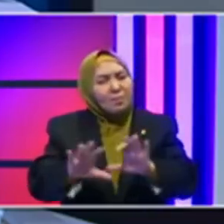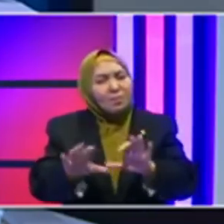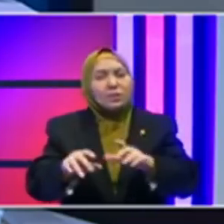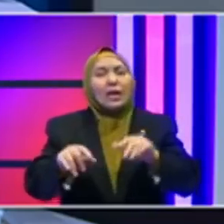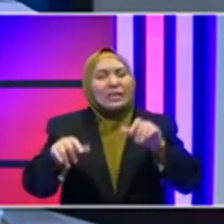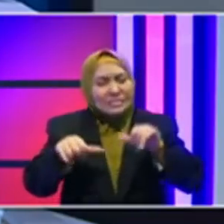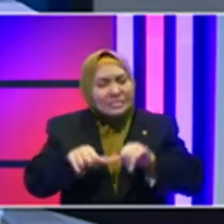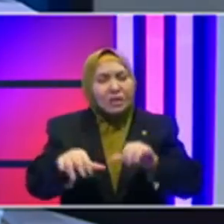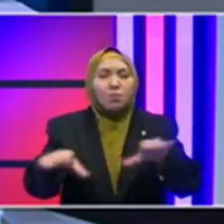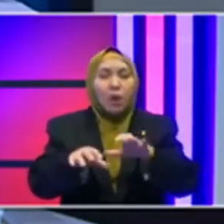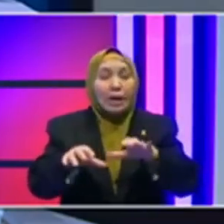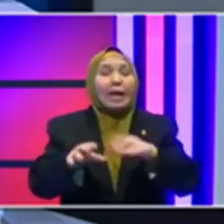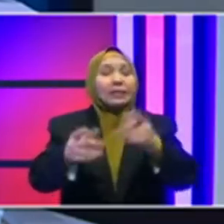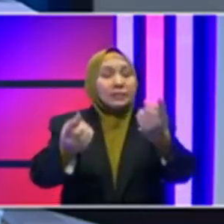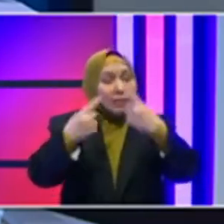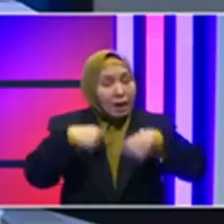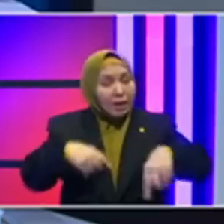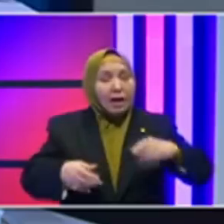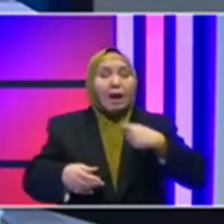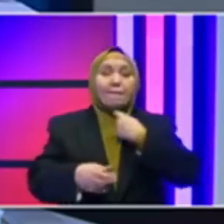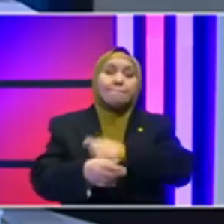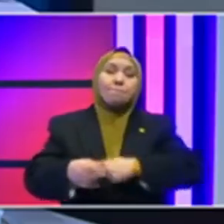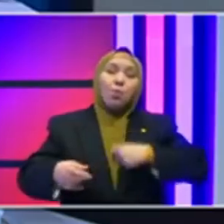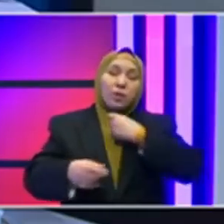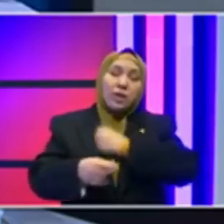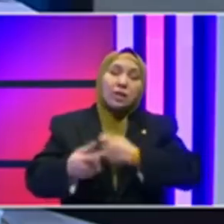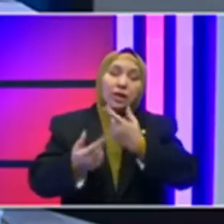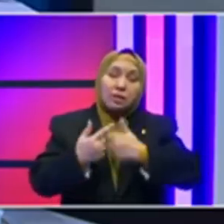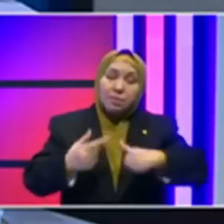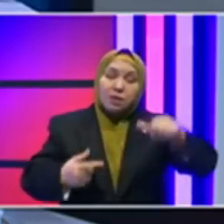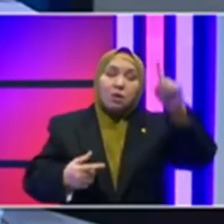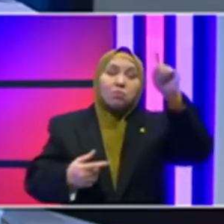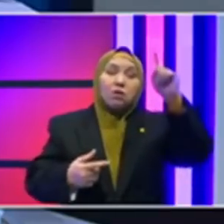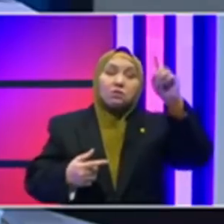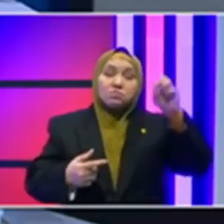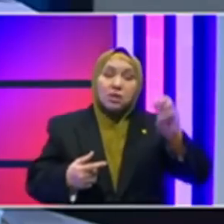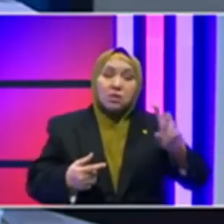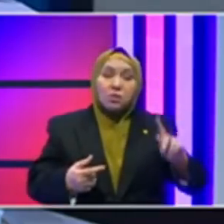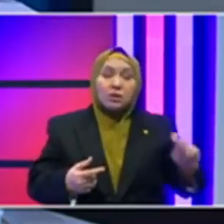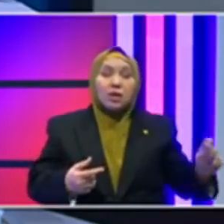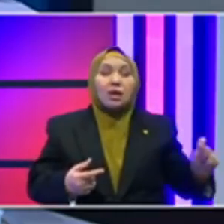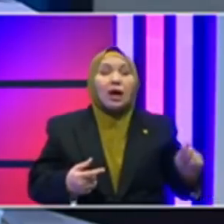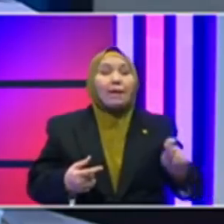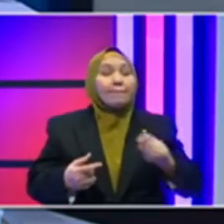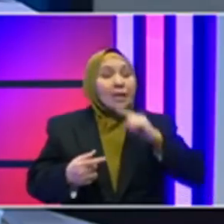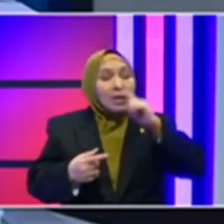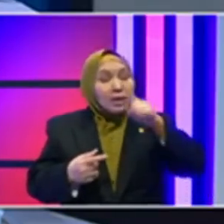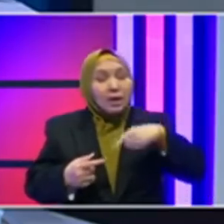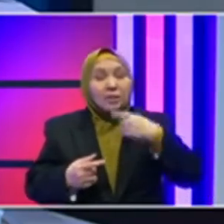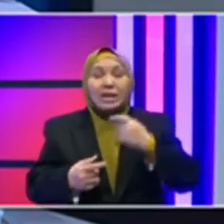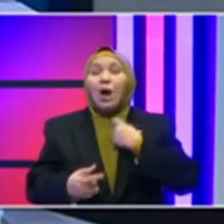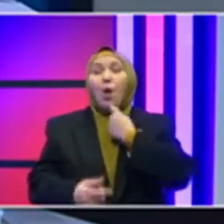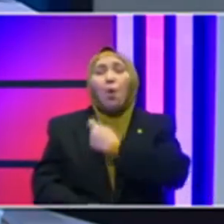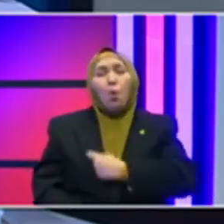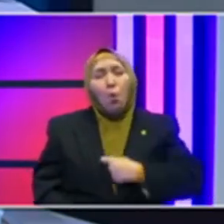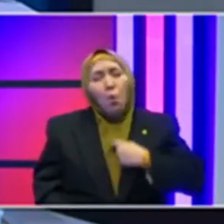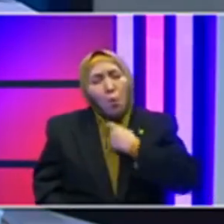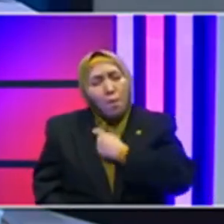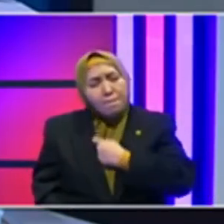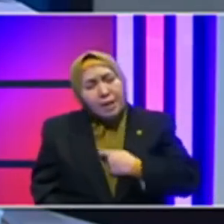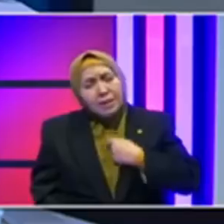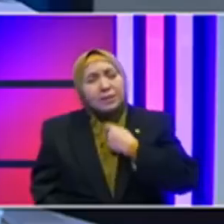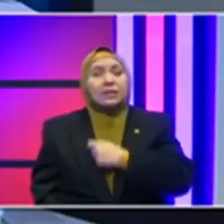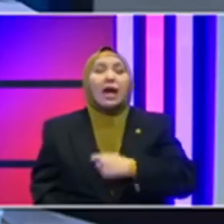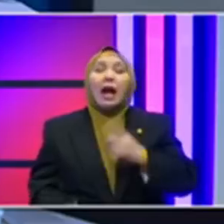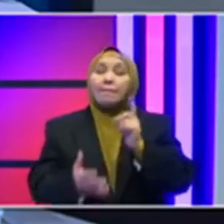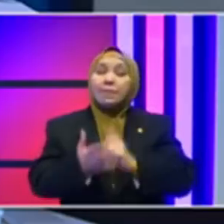tentang keampunan dari pada Allah Subhanahu Wa Ta'ala baik jadi aku pilih dikatakan Taubat ya Ee Taubat